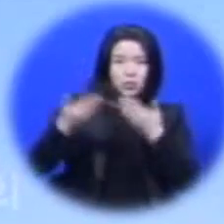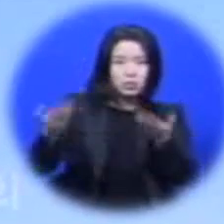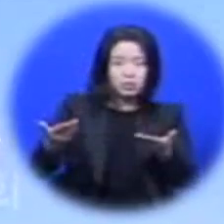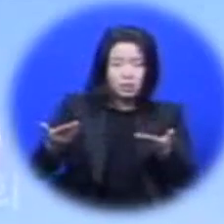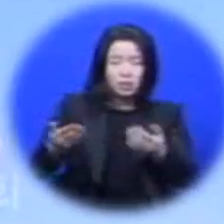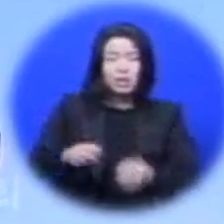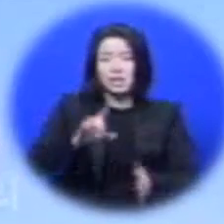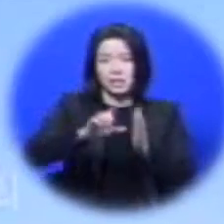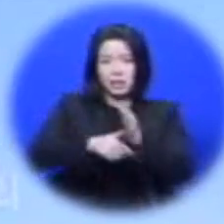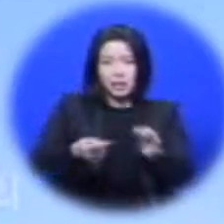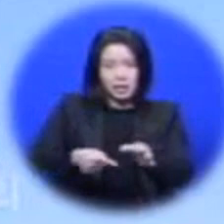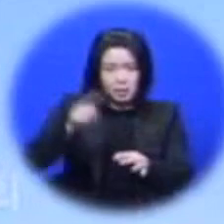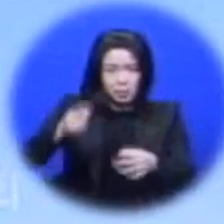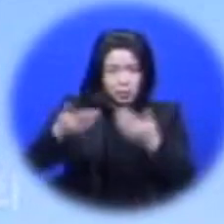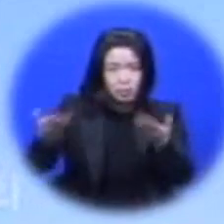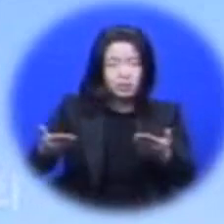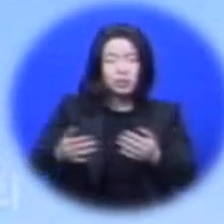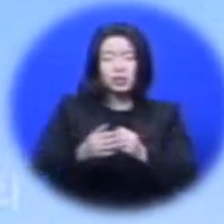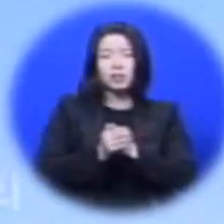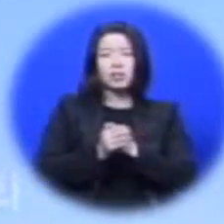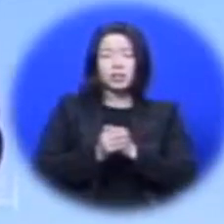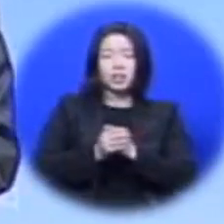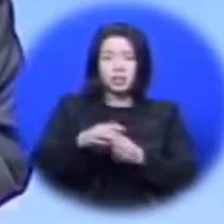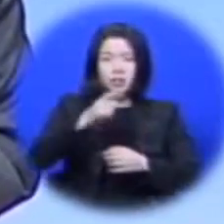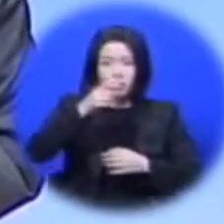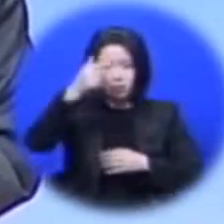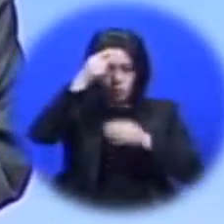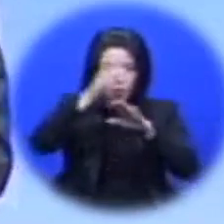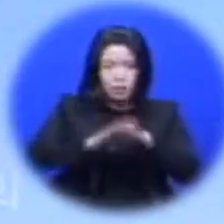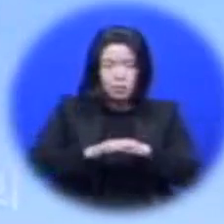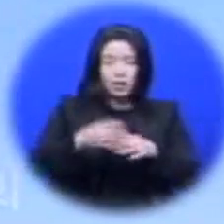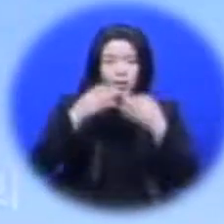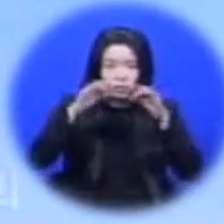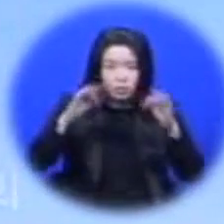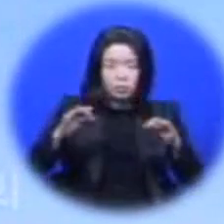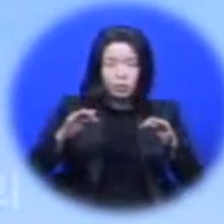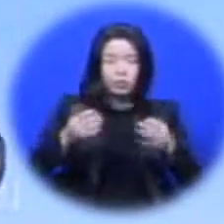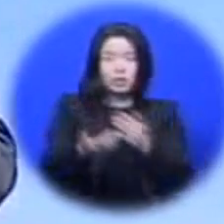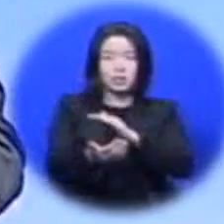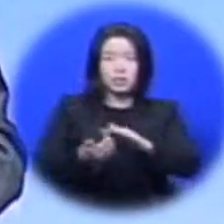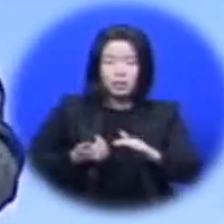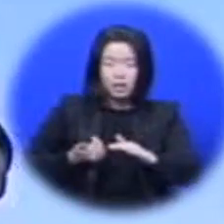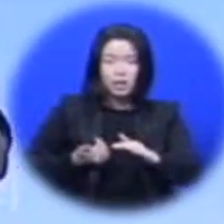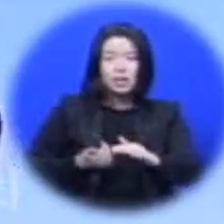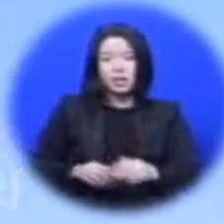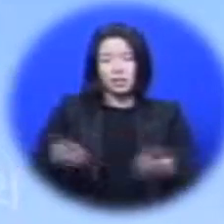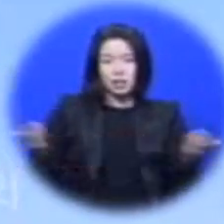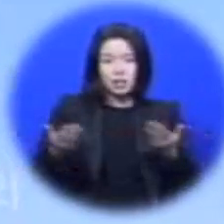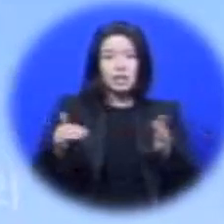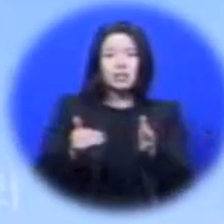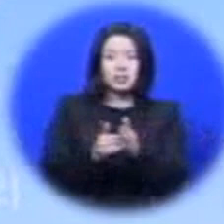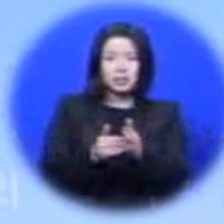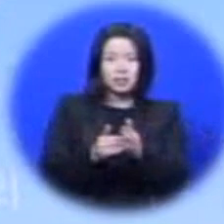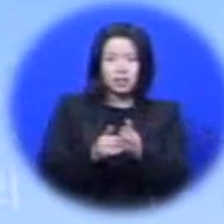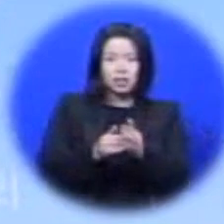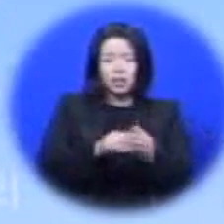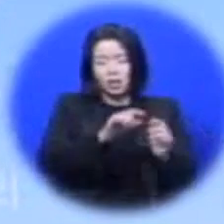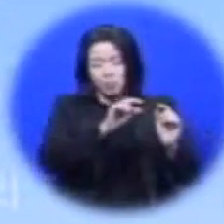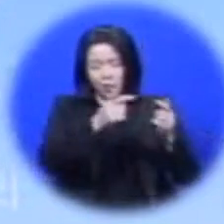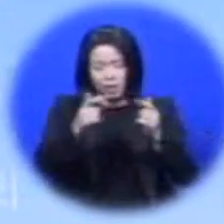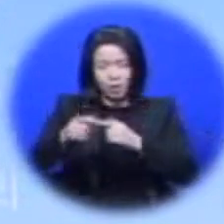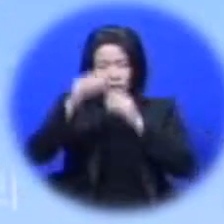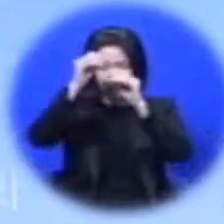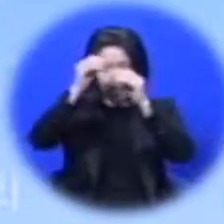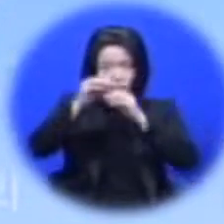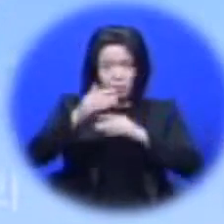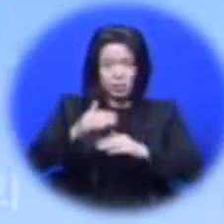드리겠습니다. 시간에 11조를 드리겠습니다. 수요예배 금요 철야 전에 영업을 마치겠습니다. 뭐 구구절절히